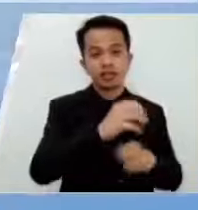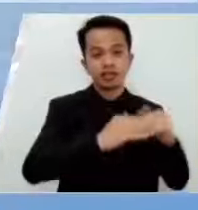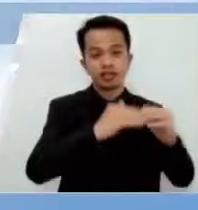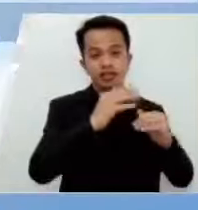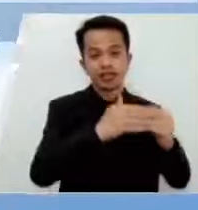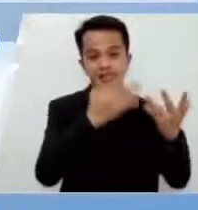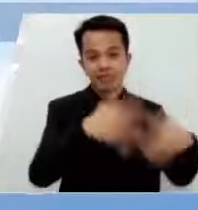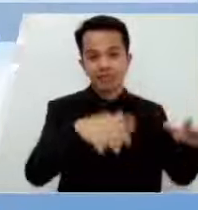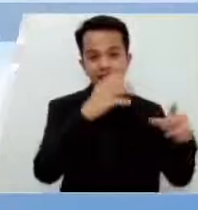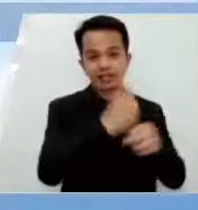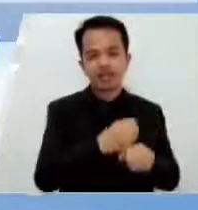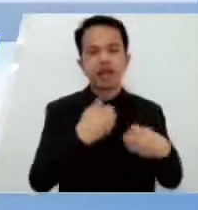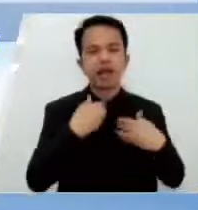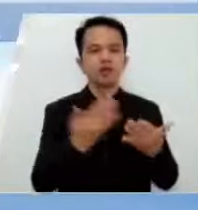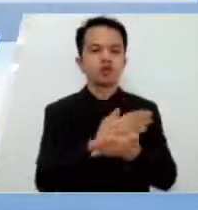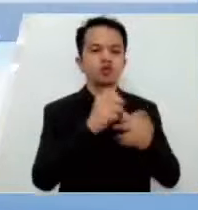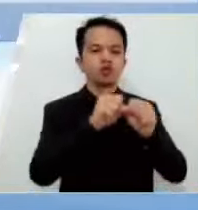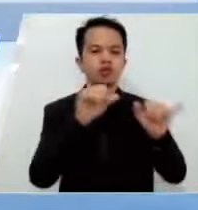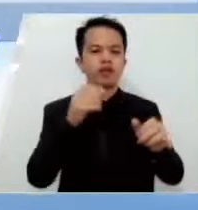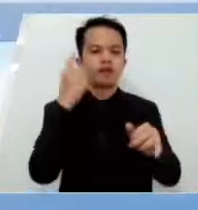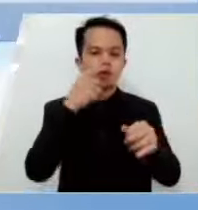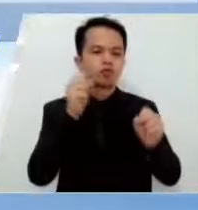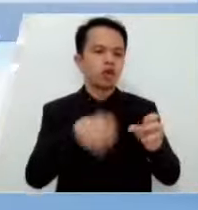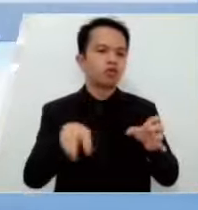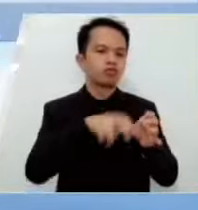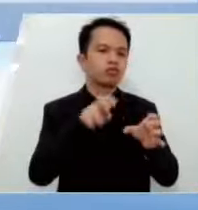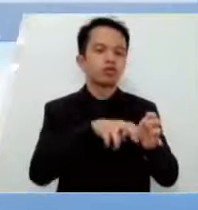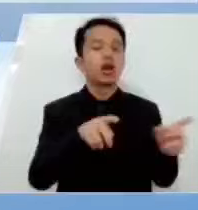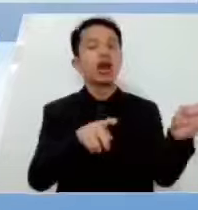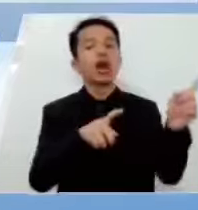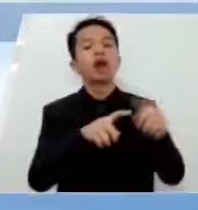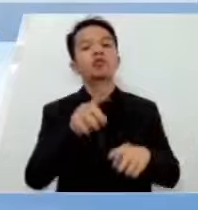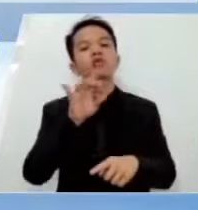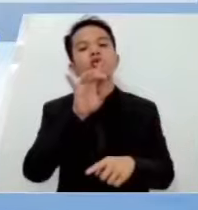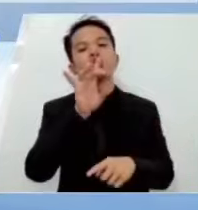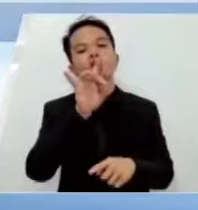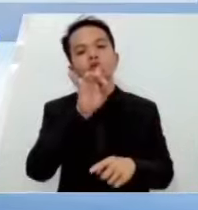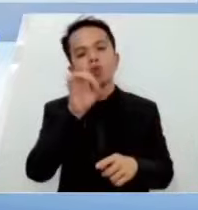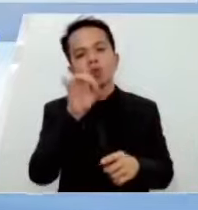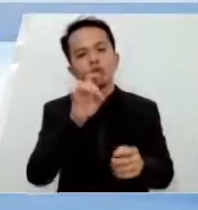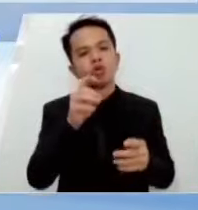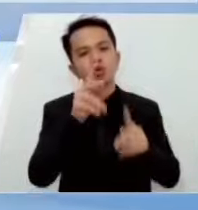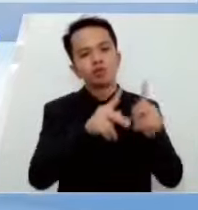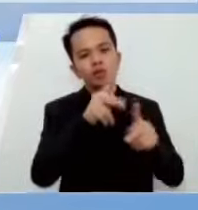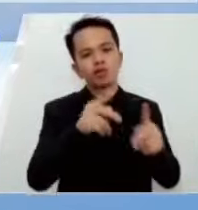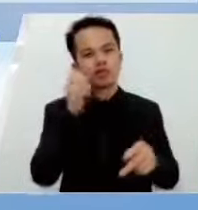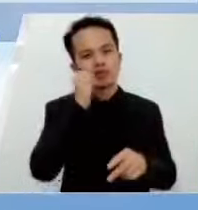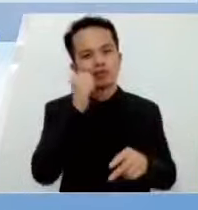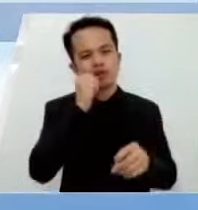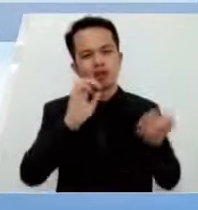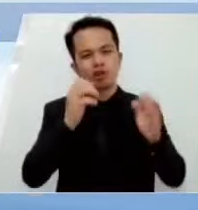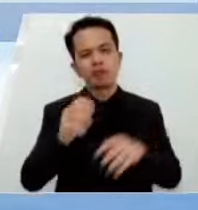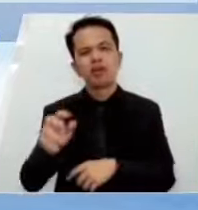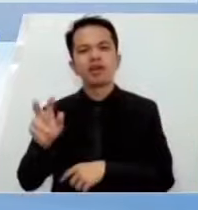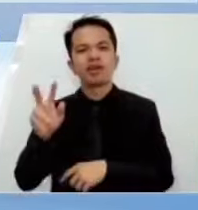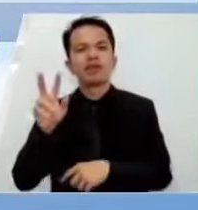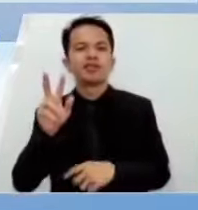train system na mag-accommodate ng hanggang 800,000 pasahero araw-araw kumpara sa 30,000 kada araw